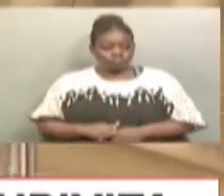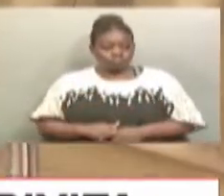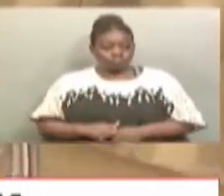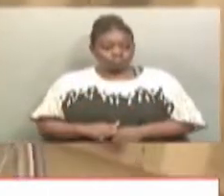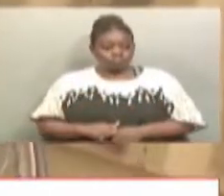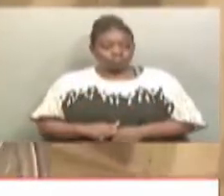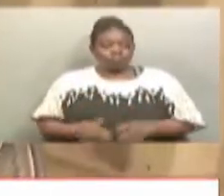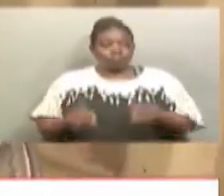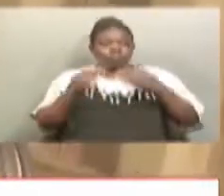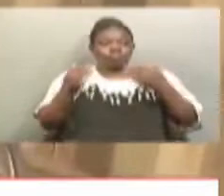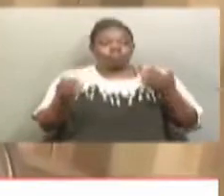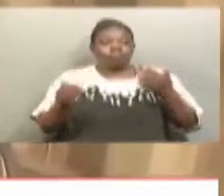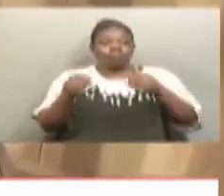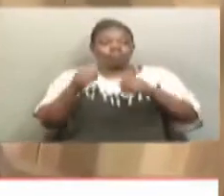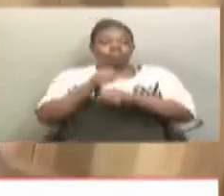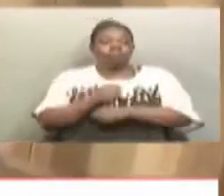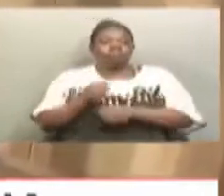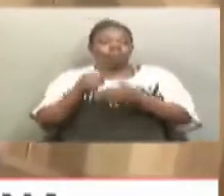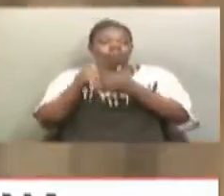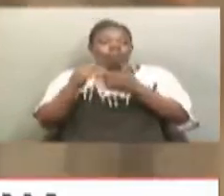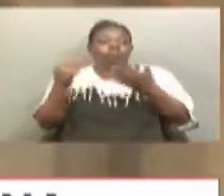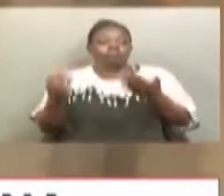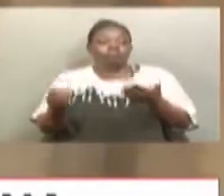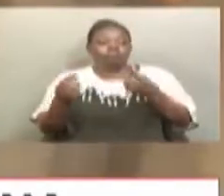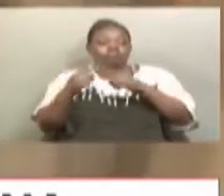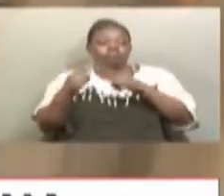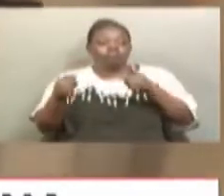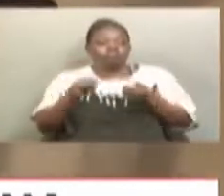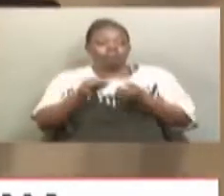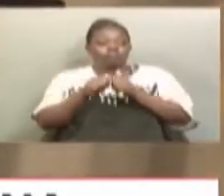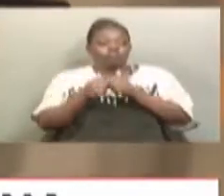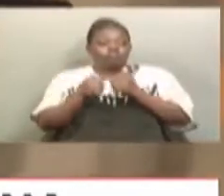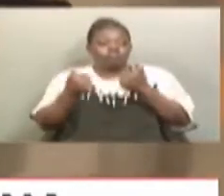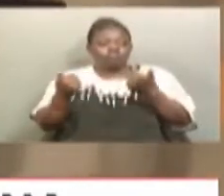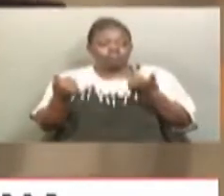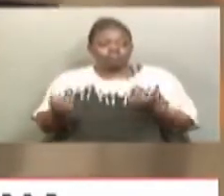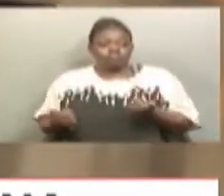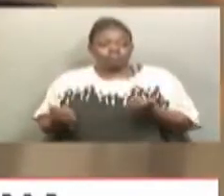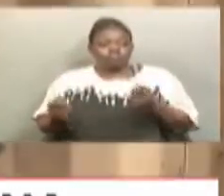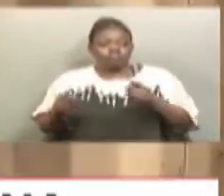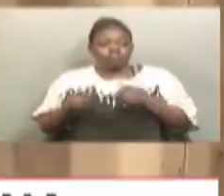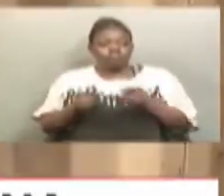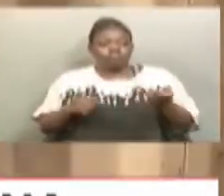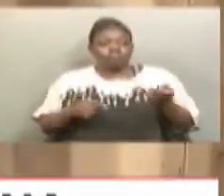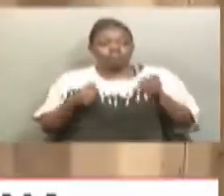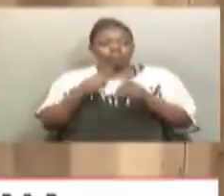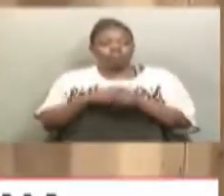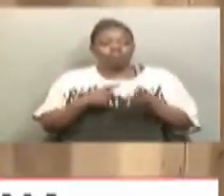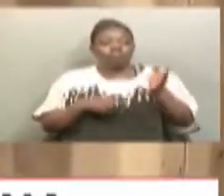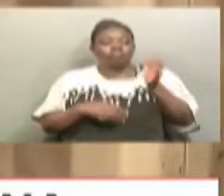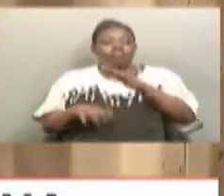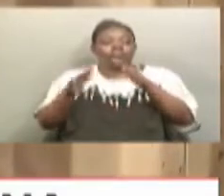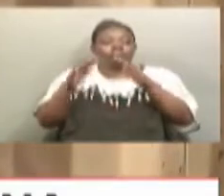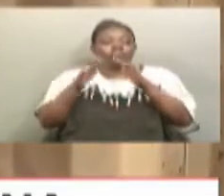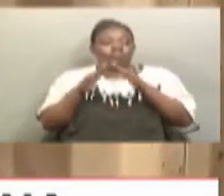Kyagera yeebazizza essomero olw'okumubeererawo nti kyokka asanga okusoomozebwa ng'azzeeyo awaka.